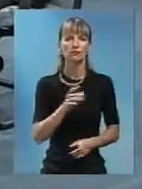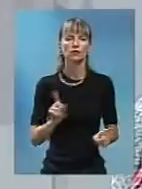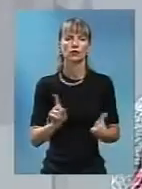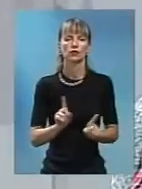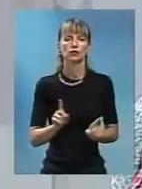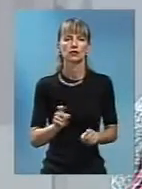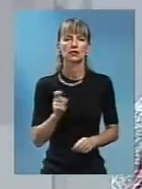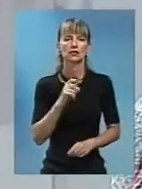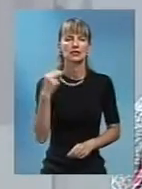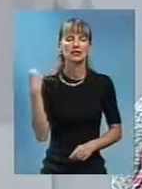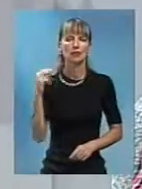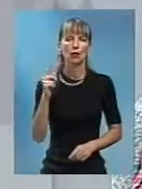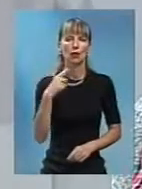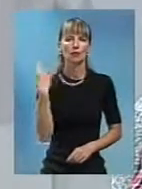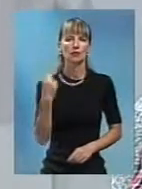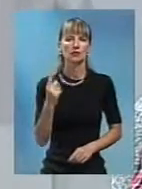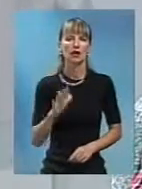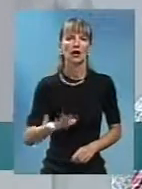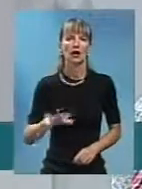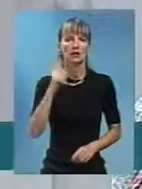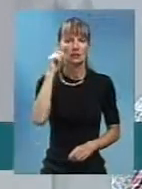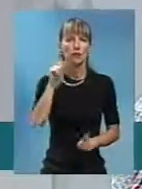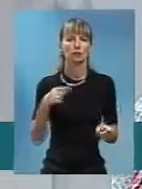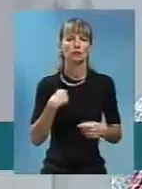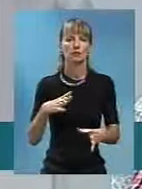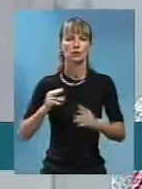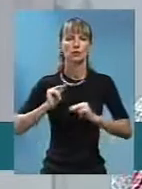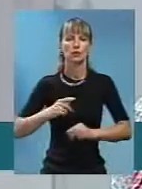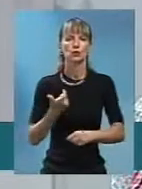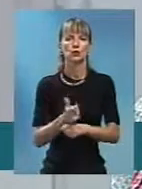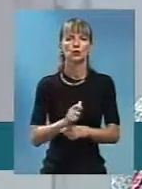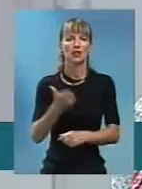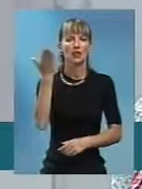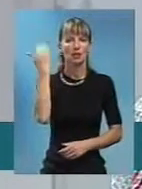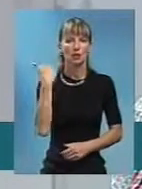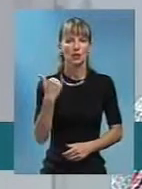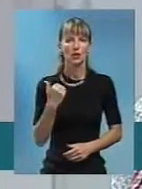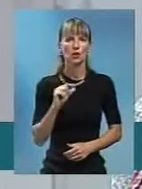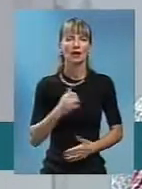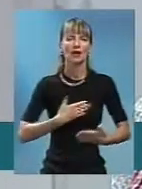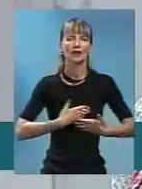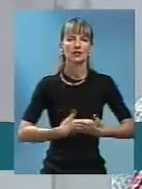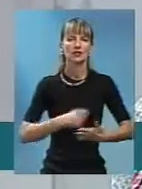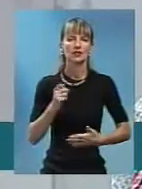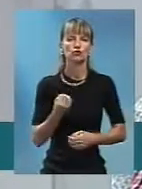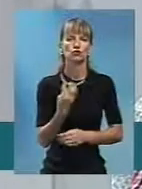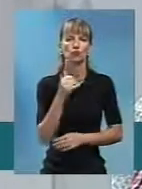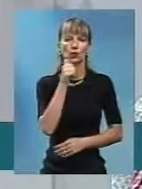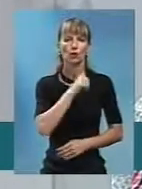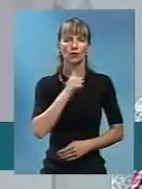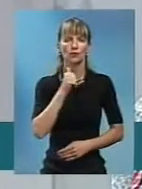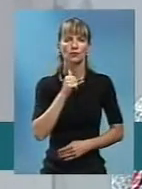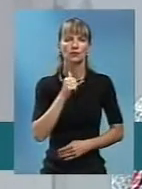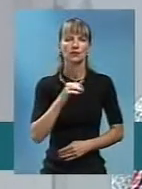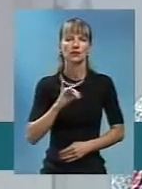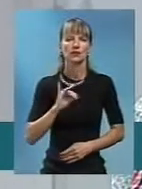з Запорізьким обласним краєзнавчим музеєм ми співпрацюємо дуже давно. а активна з 2014 року.